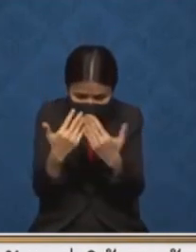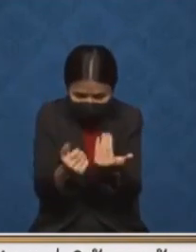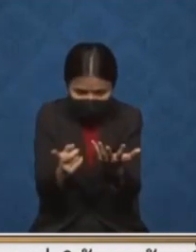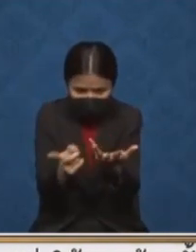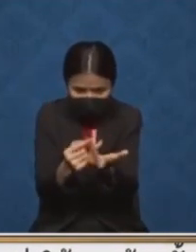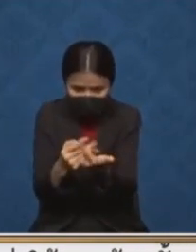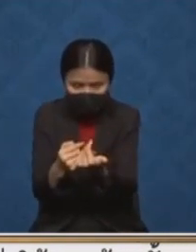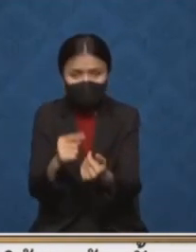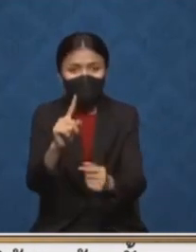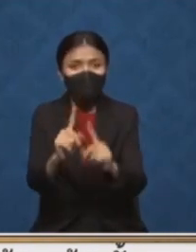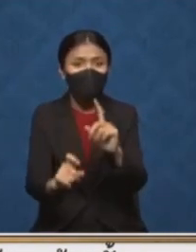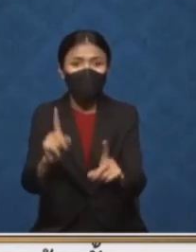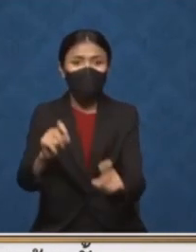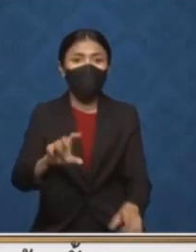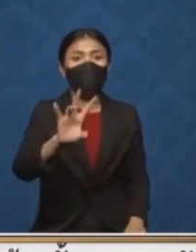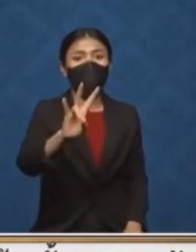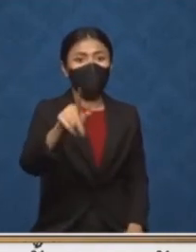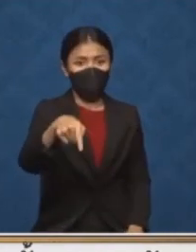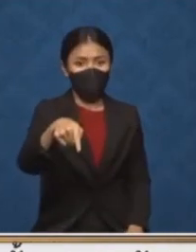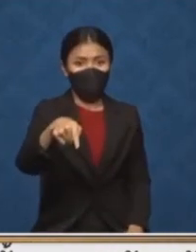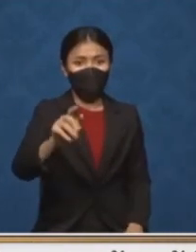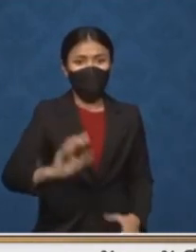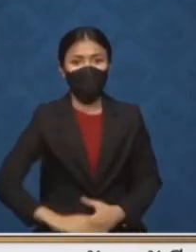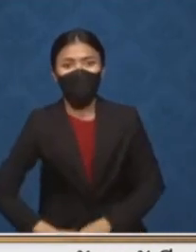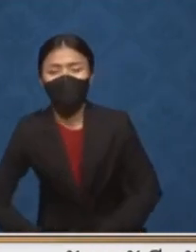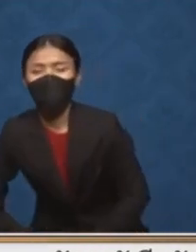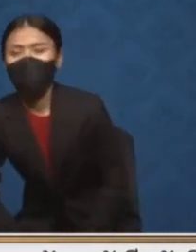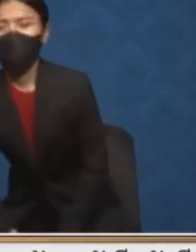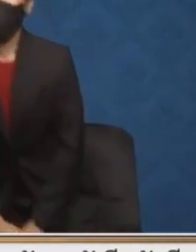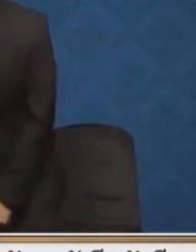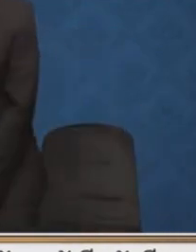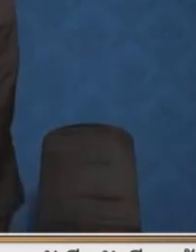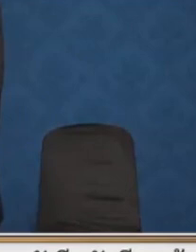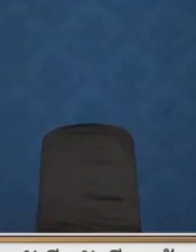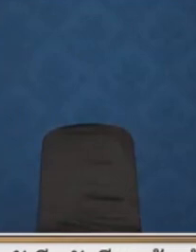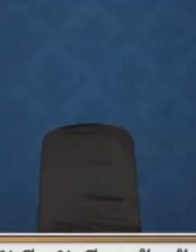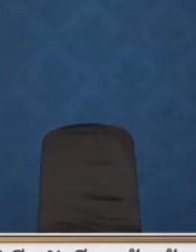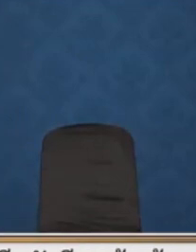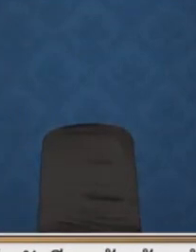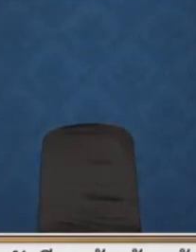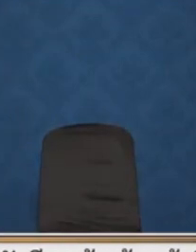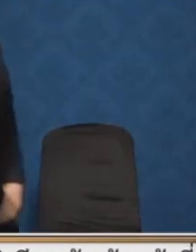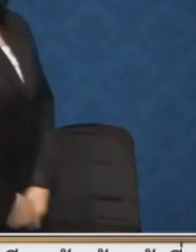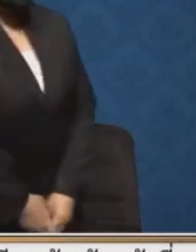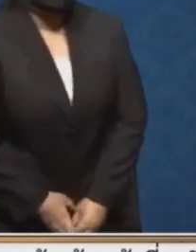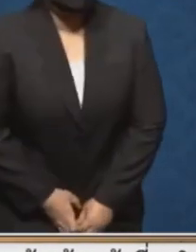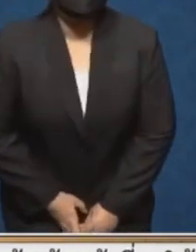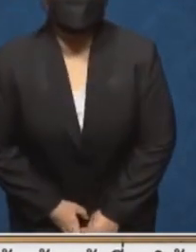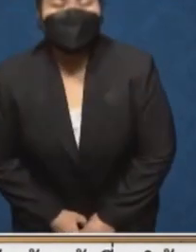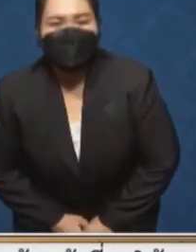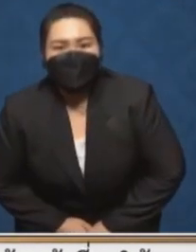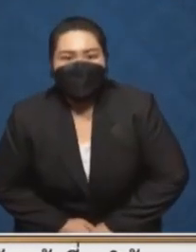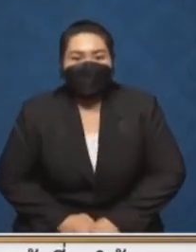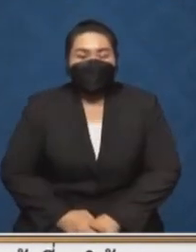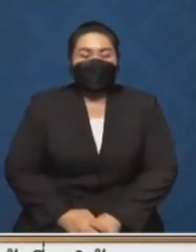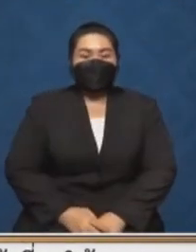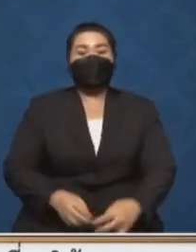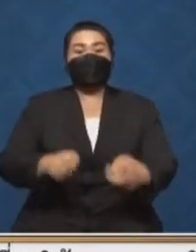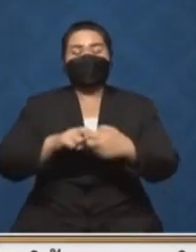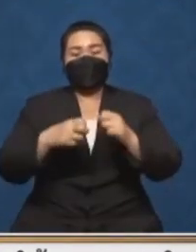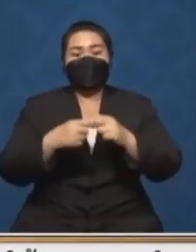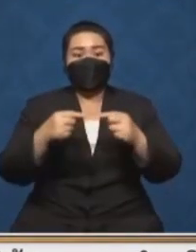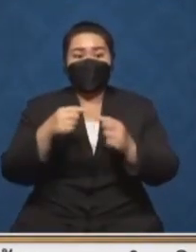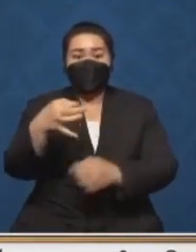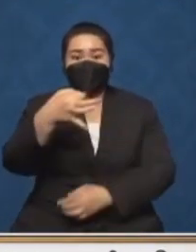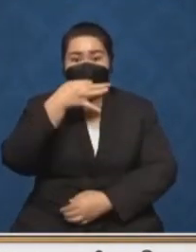7,000 ตัวทำให้เกษตกรในรับผลกระทบ และเกิดการเสียงหาย ต่ออาทีป